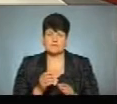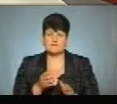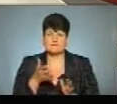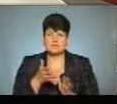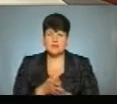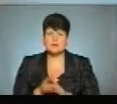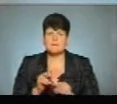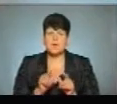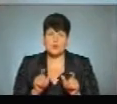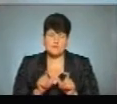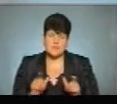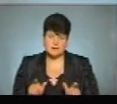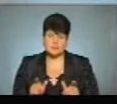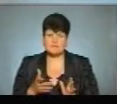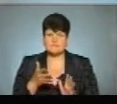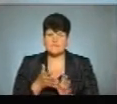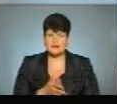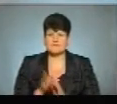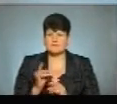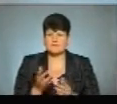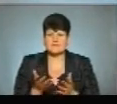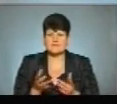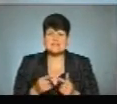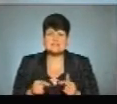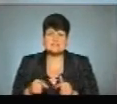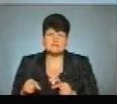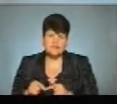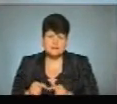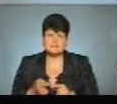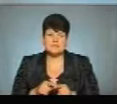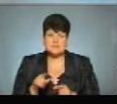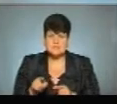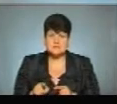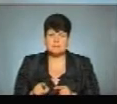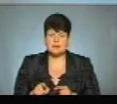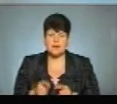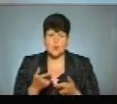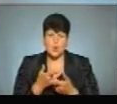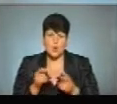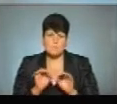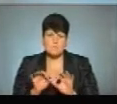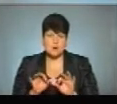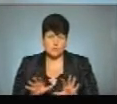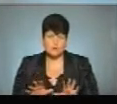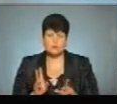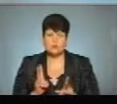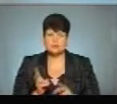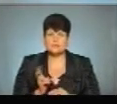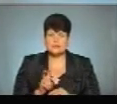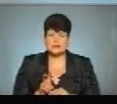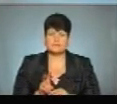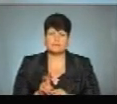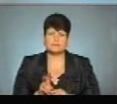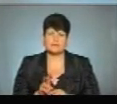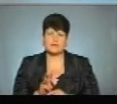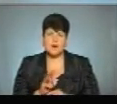видатки пооб'єктно, так, видатки там на якісь певні сфери. Ці дані ми оприлюднили. Тобто зараз, якщо хто зайде на рубрику в сайт